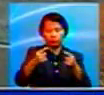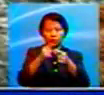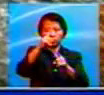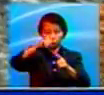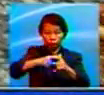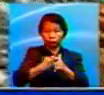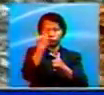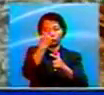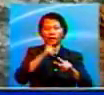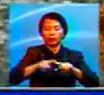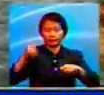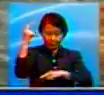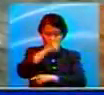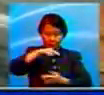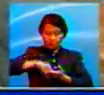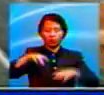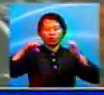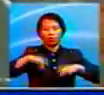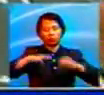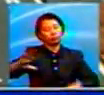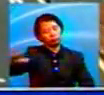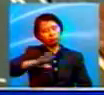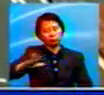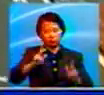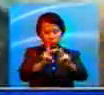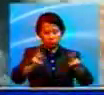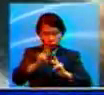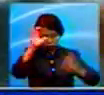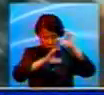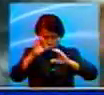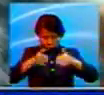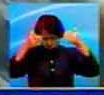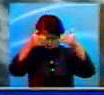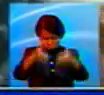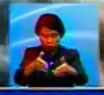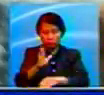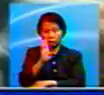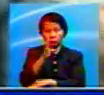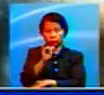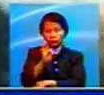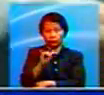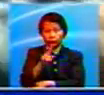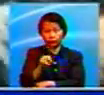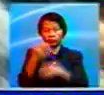bulan. Tetapi hari ini Australia menjangkakan bahawa kawasan mencari yang menjadi tumpuan Bluefin 21 itu ketika ini